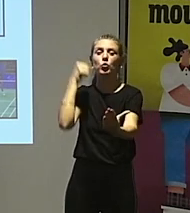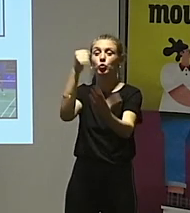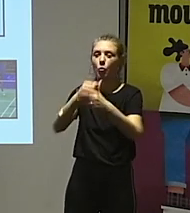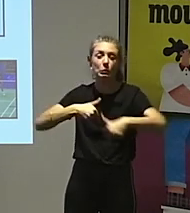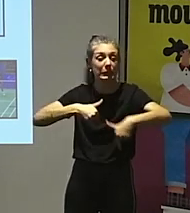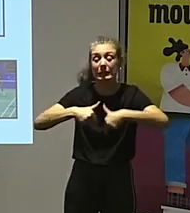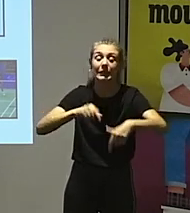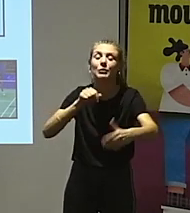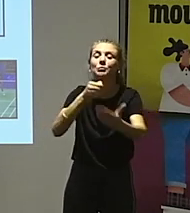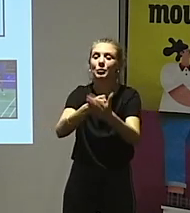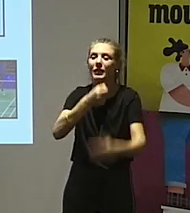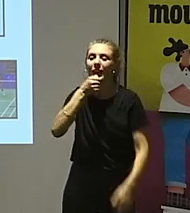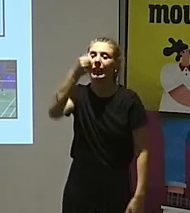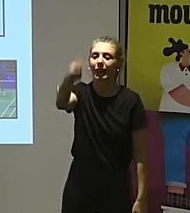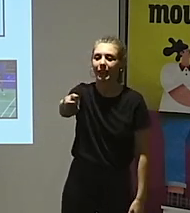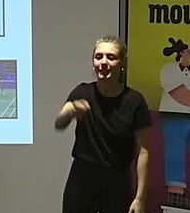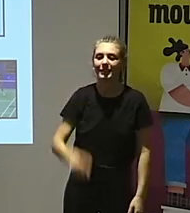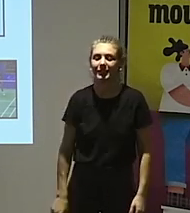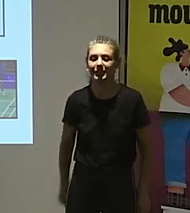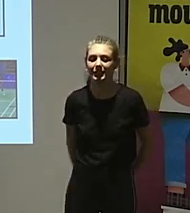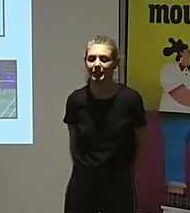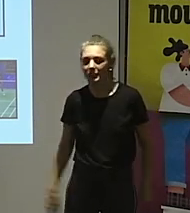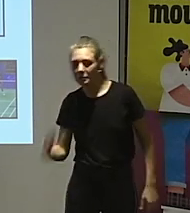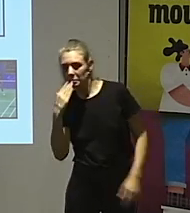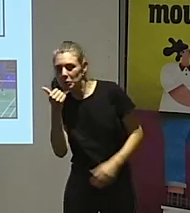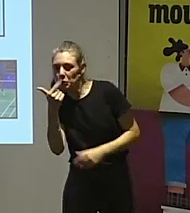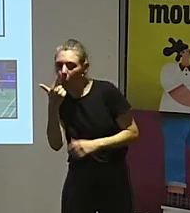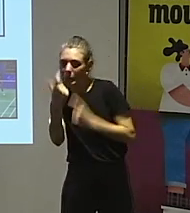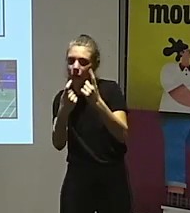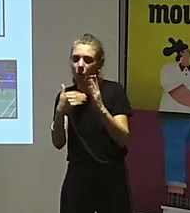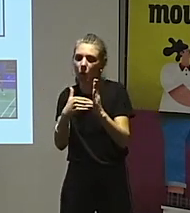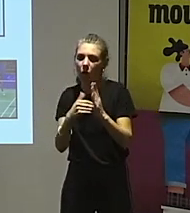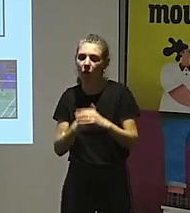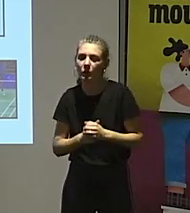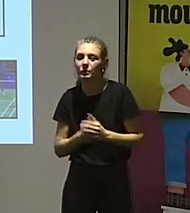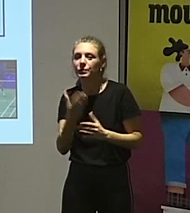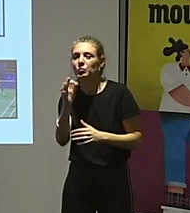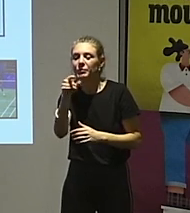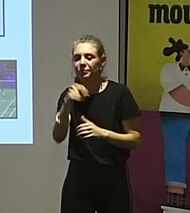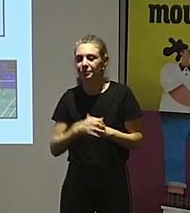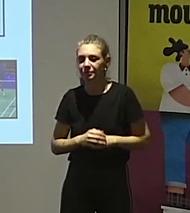micro. Si vous avez encore une ou deux questions, on va les poser.